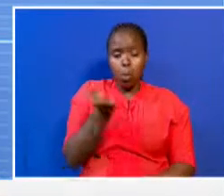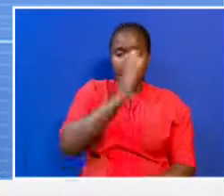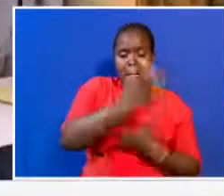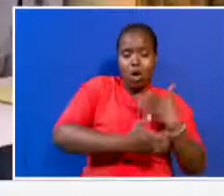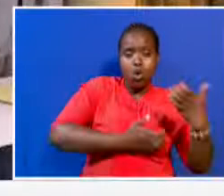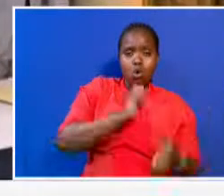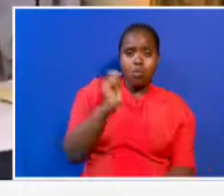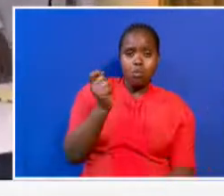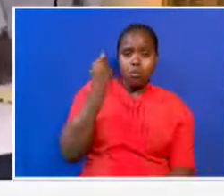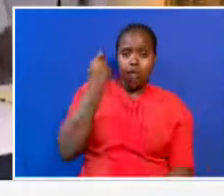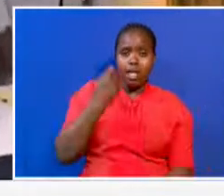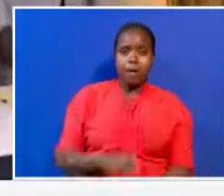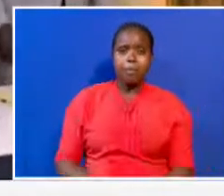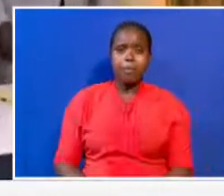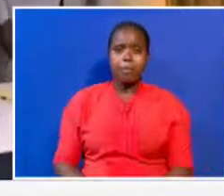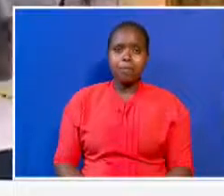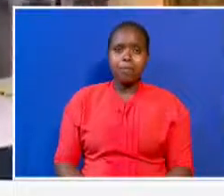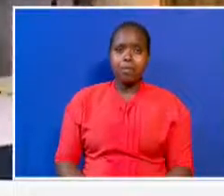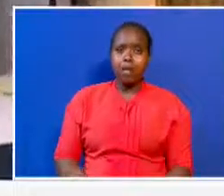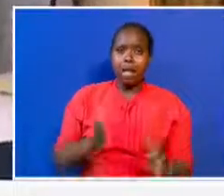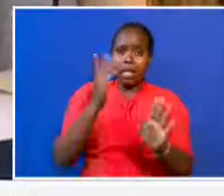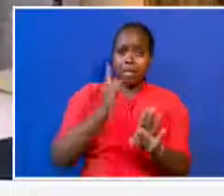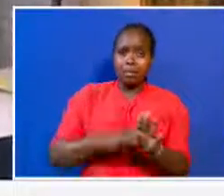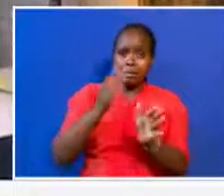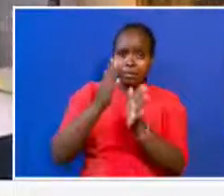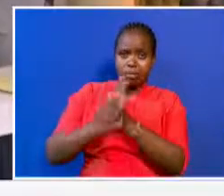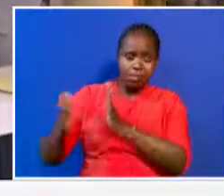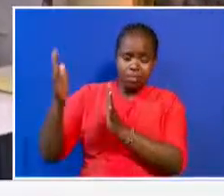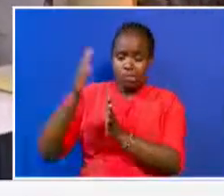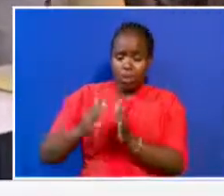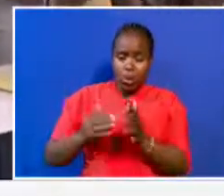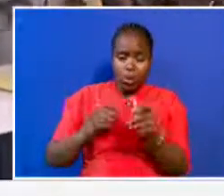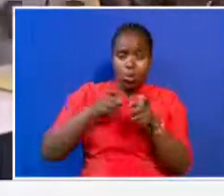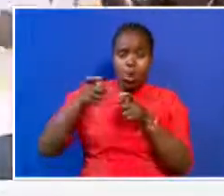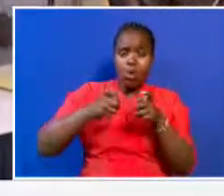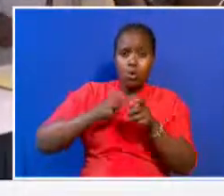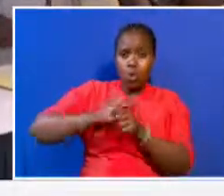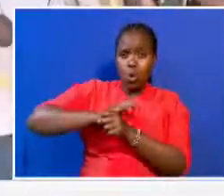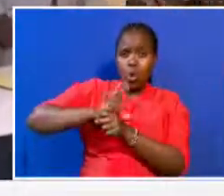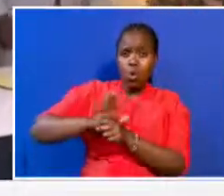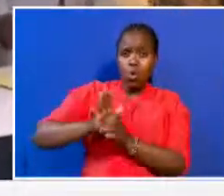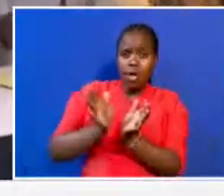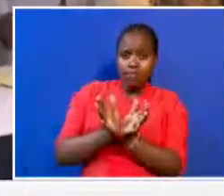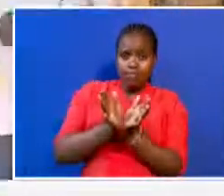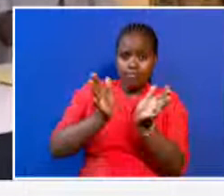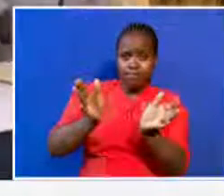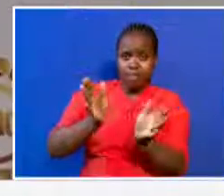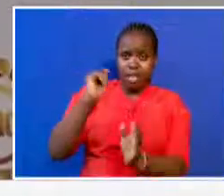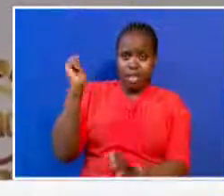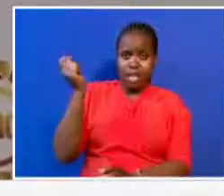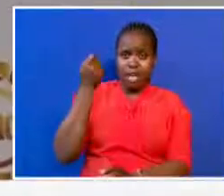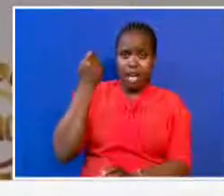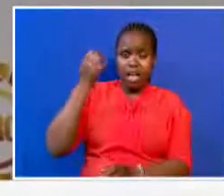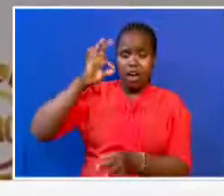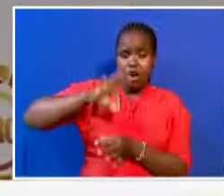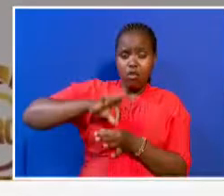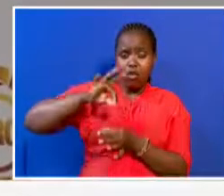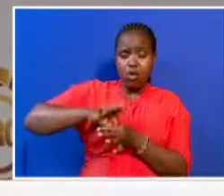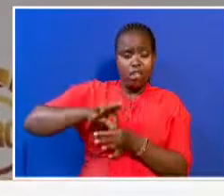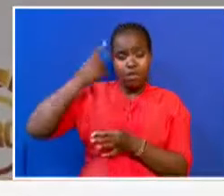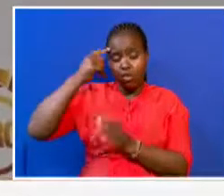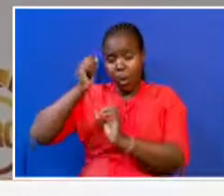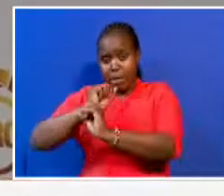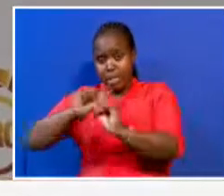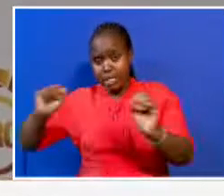taifa. Katika juhudi za kukabili makali ya janga la corona kwa uchumi wa taifa, mishahara ya rais, naibu